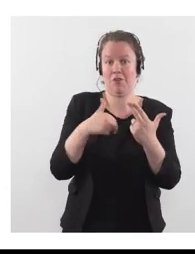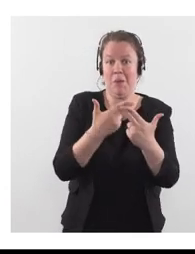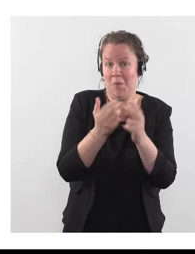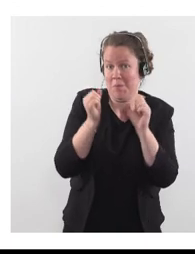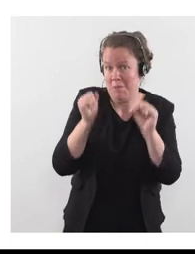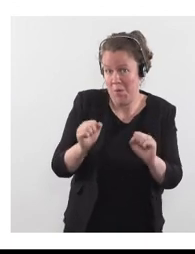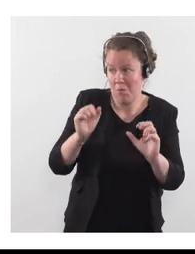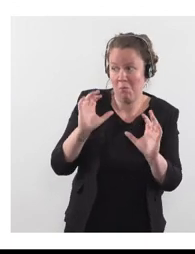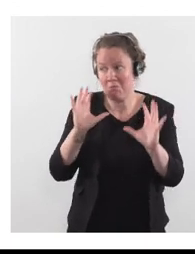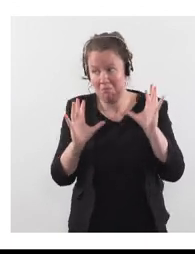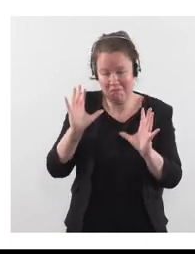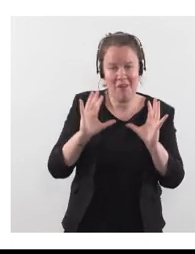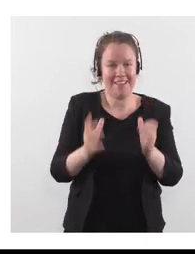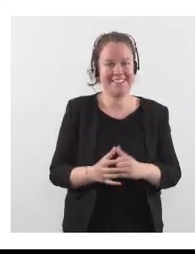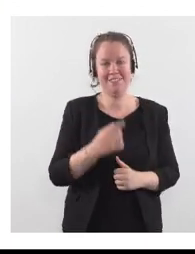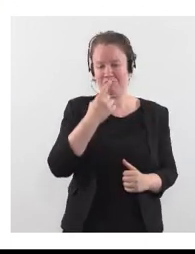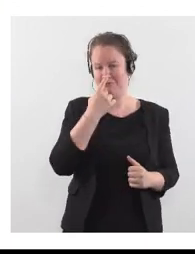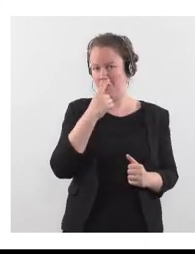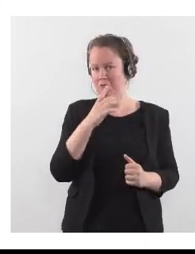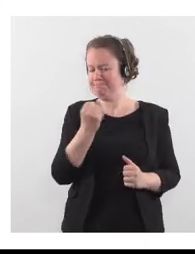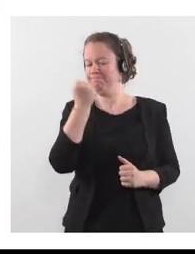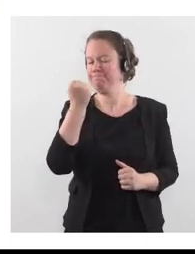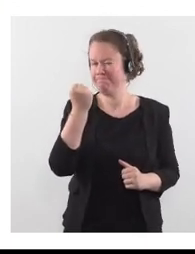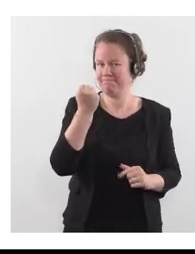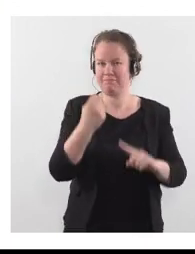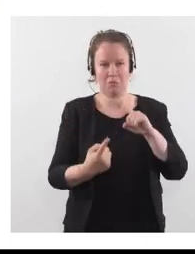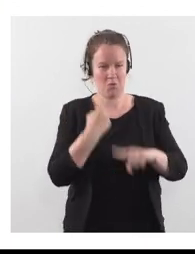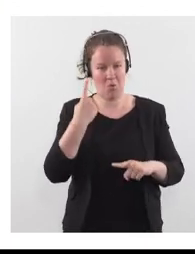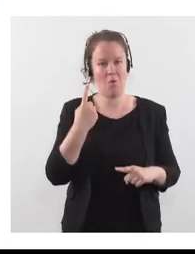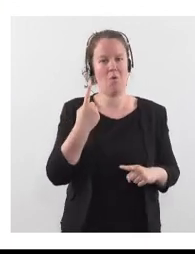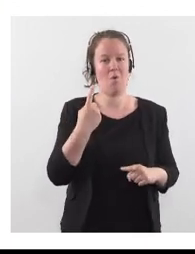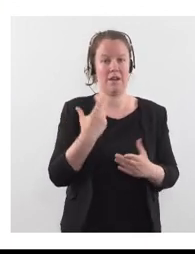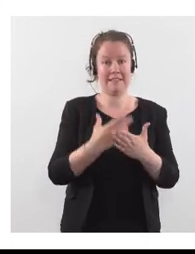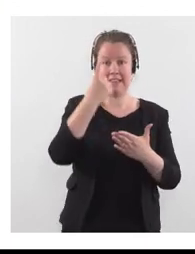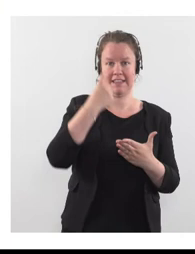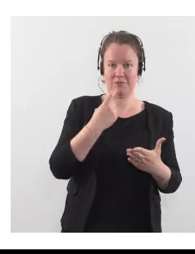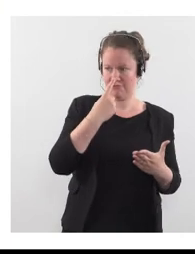que s'il y avait un élément qui me semblait important, et votre question voilà, vient à point nommé